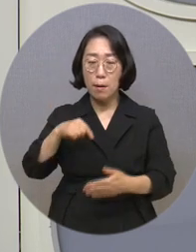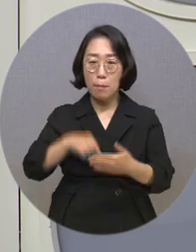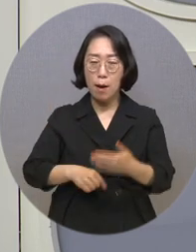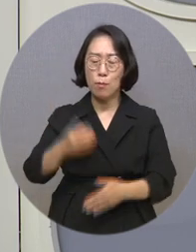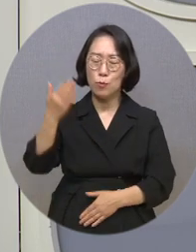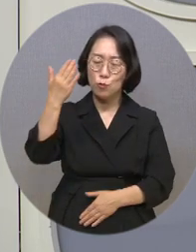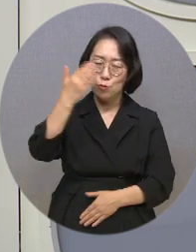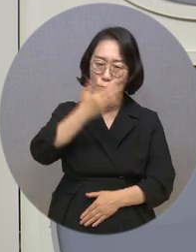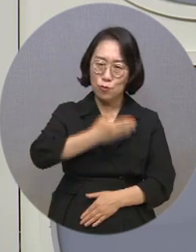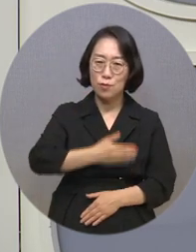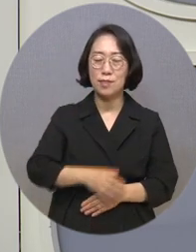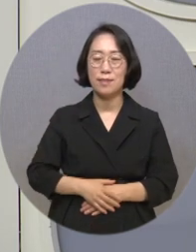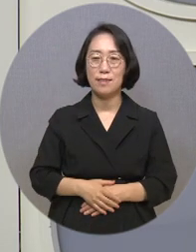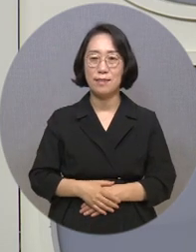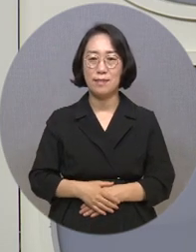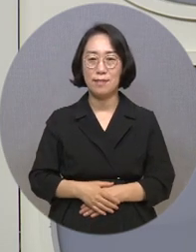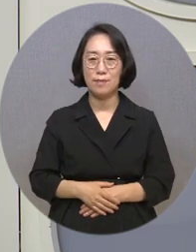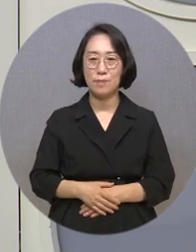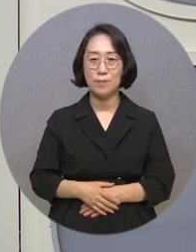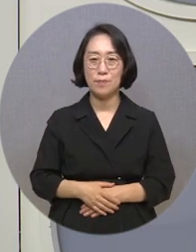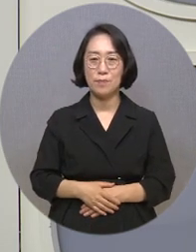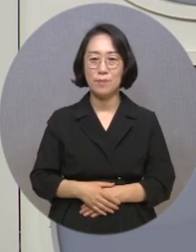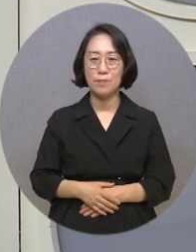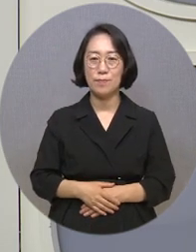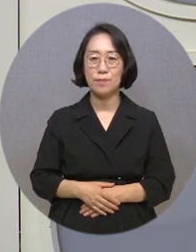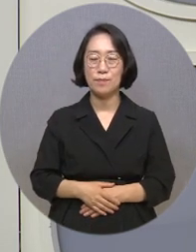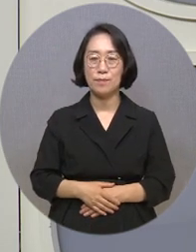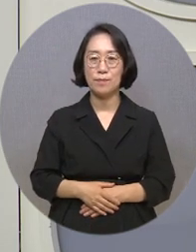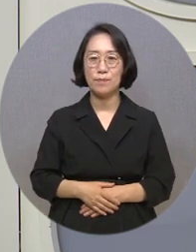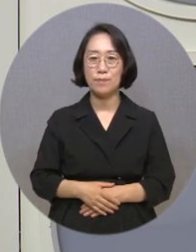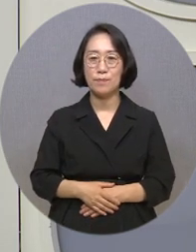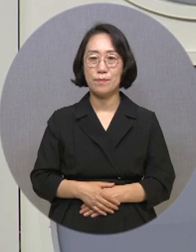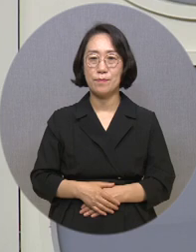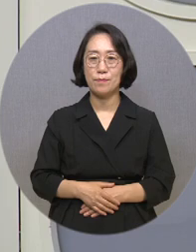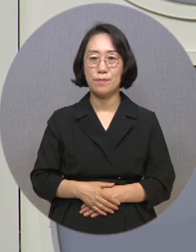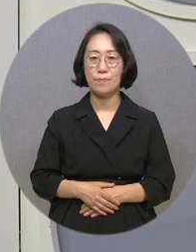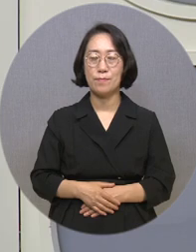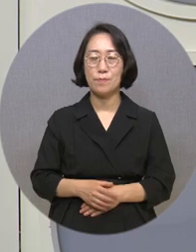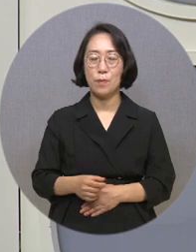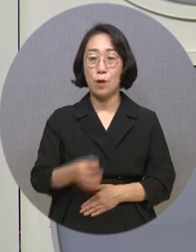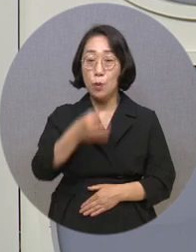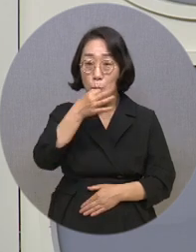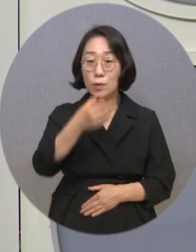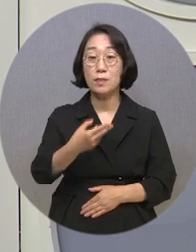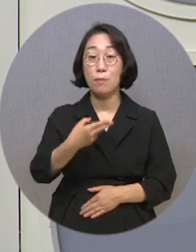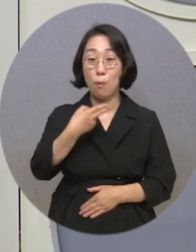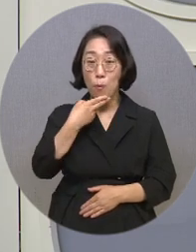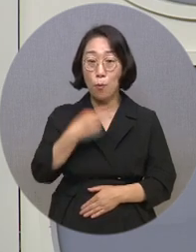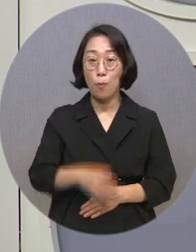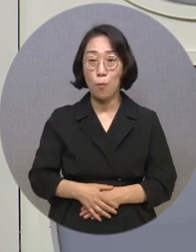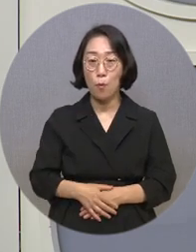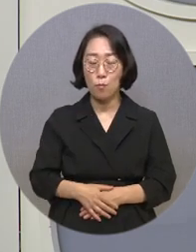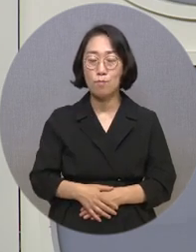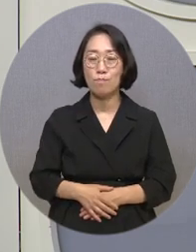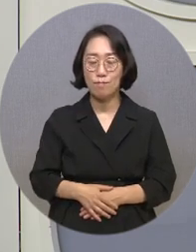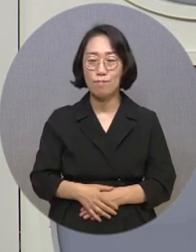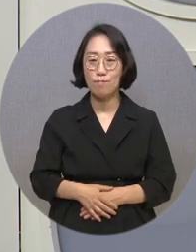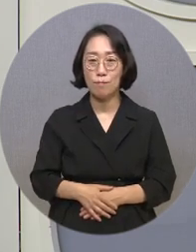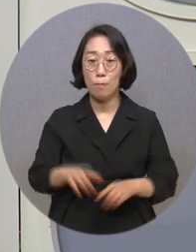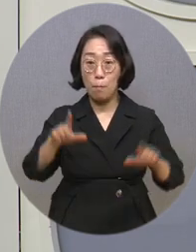어린아이처럼 그렇게 아주 순진하고 아주 뭐랄까 욕심 없이 그렇게 생활하는 거